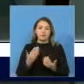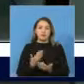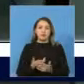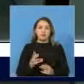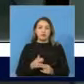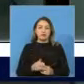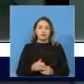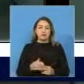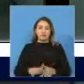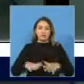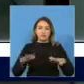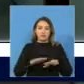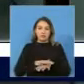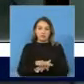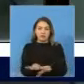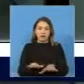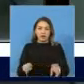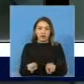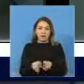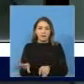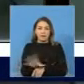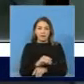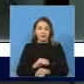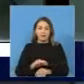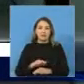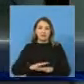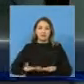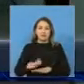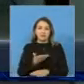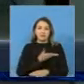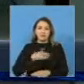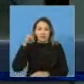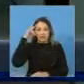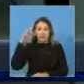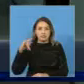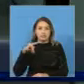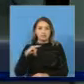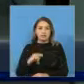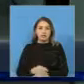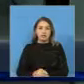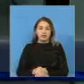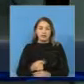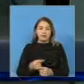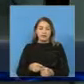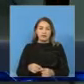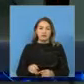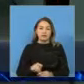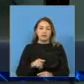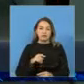Өйткені кең таралуымен қатар олар барлық елдерде біздің Қазақстандарда ересек